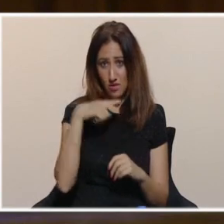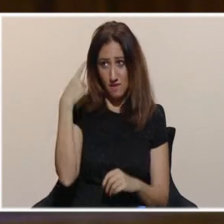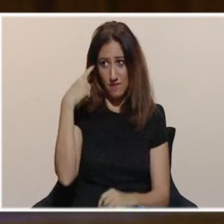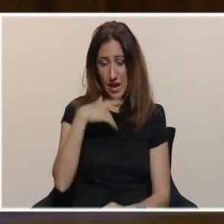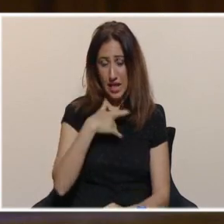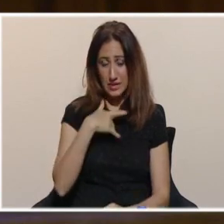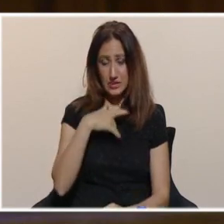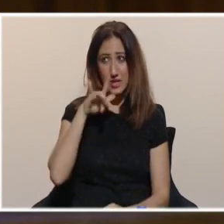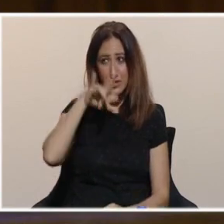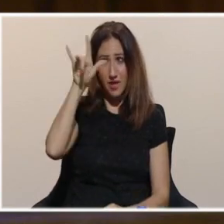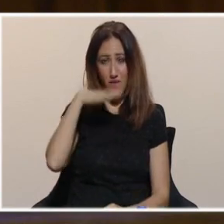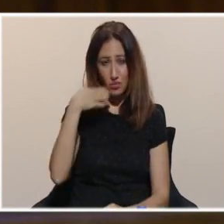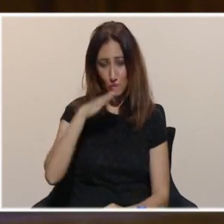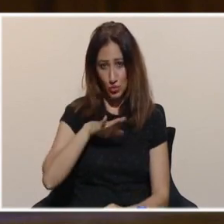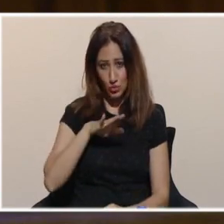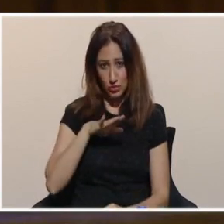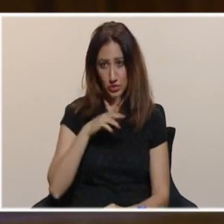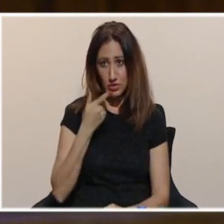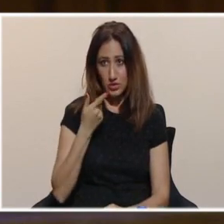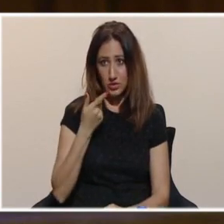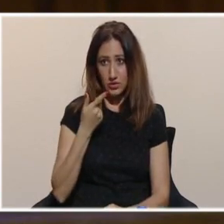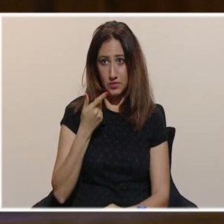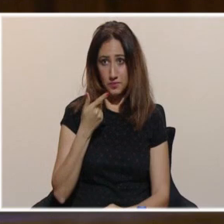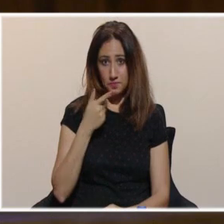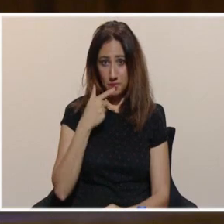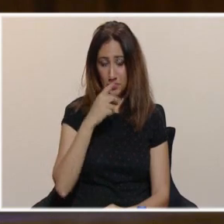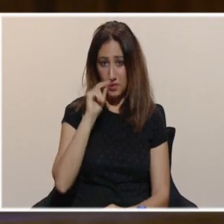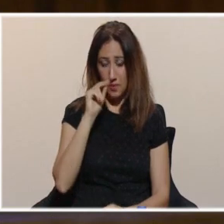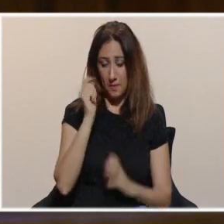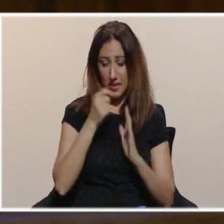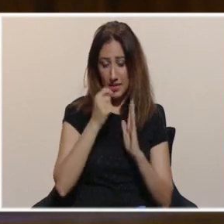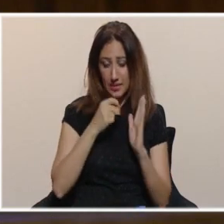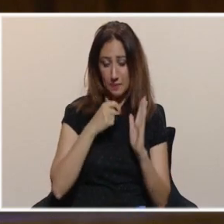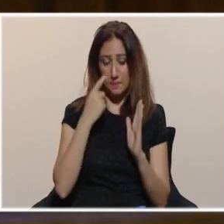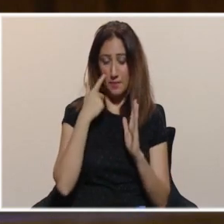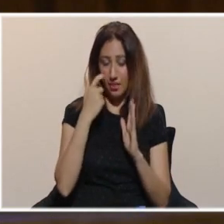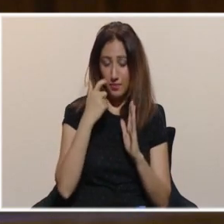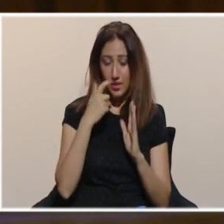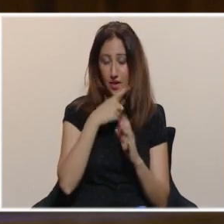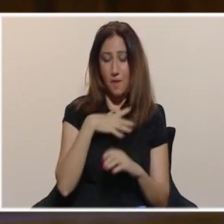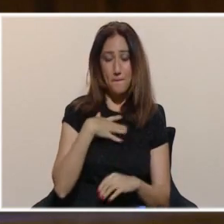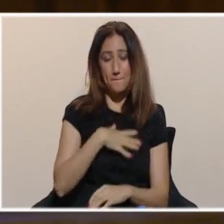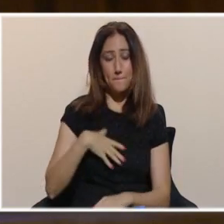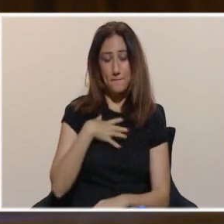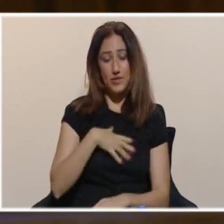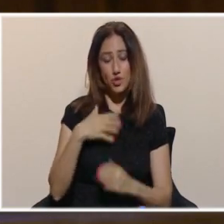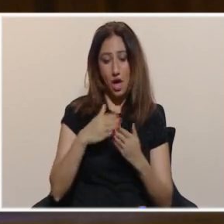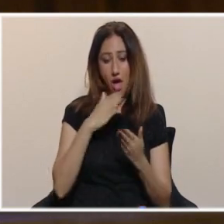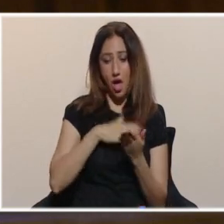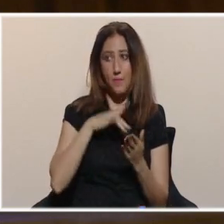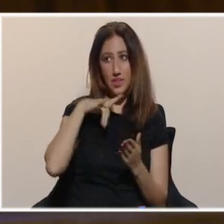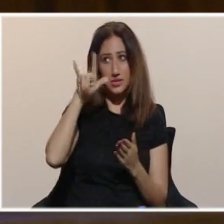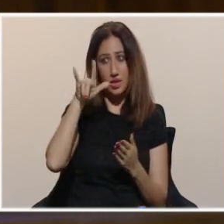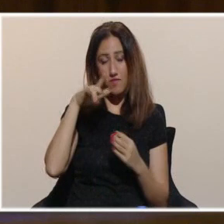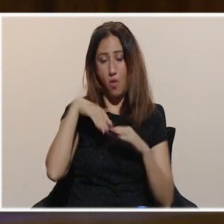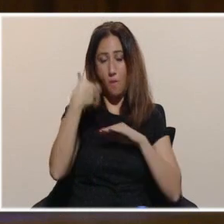حد كتب قال أنت كأنها كتبت وصيتها، هل الكلام ده صحيح؟ يعني احكي لي بالظبط المشاعر ما قبل السفر وما قبل